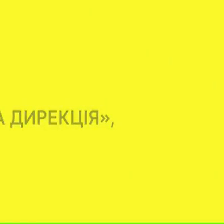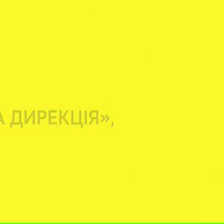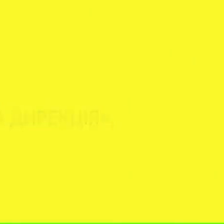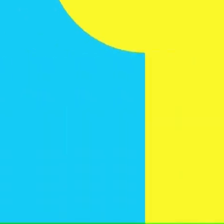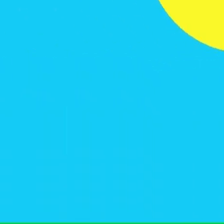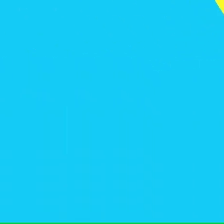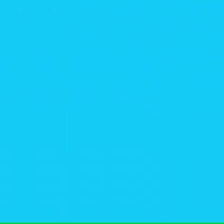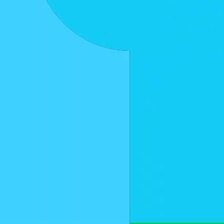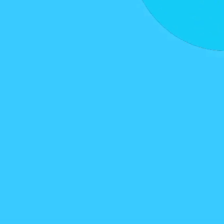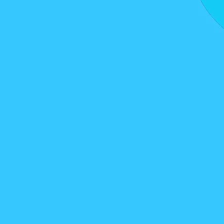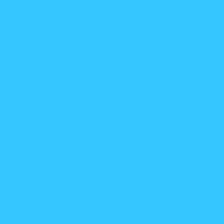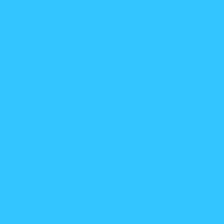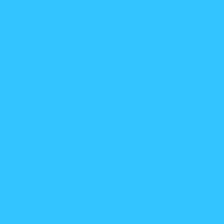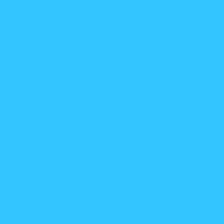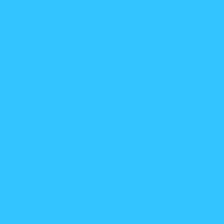Дякую за